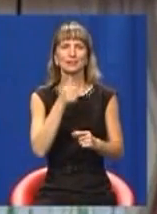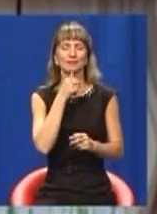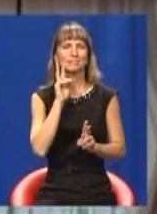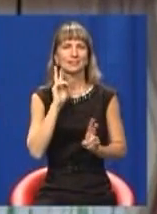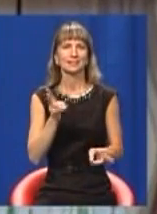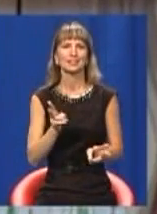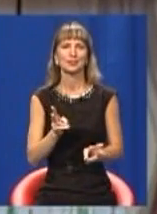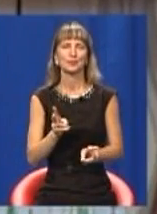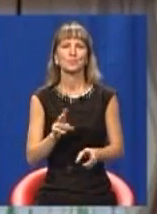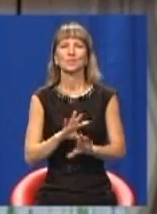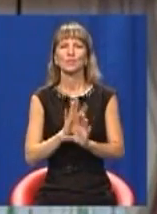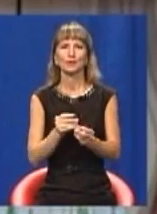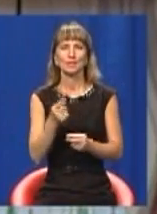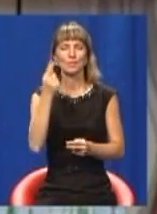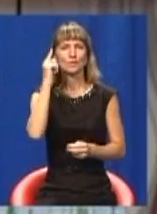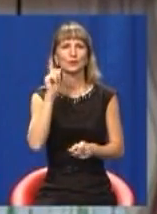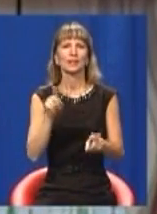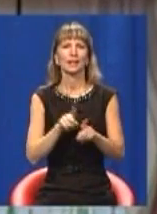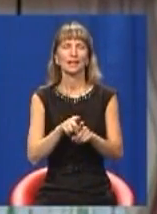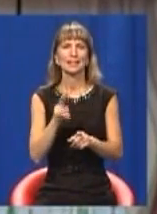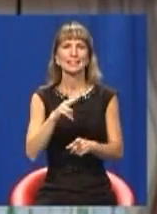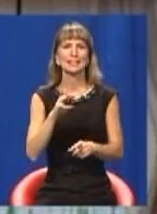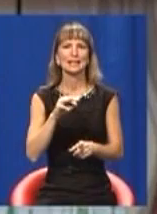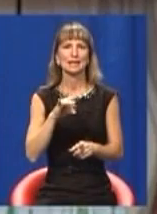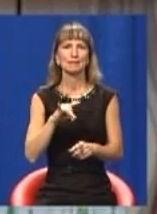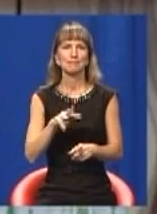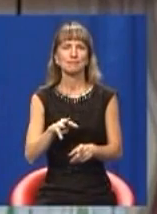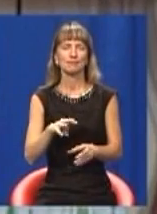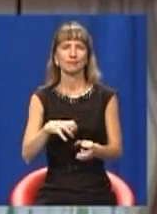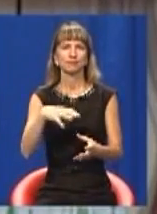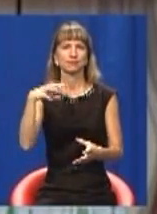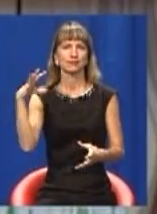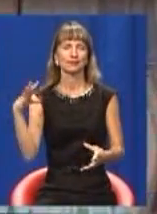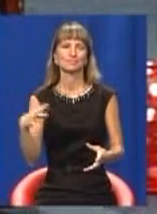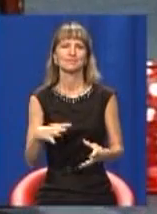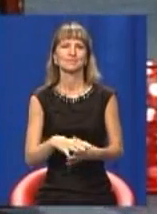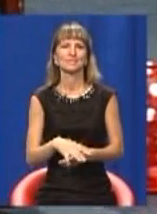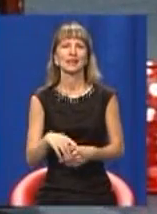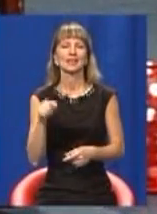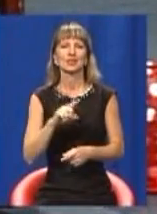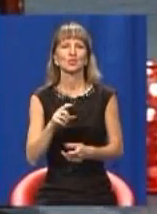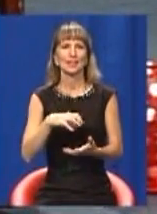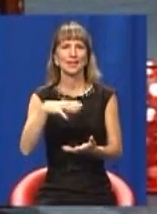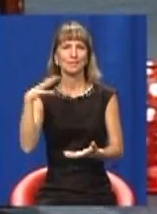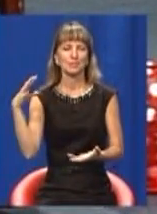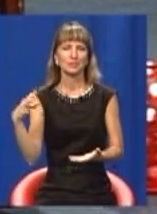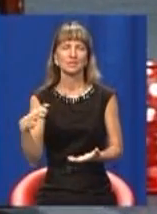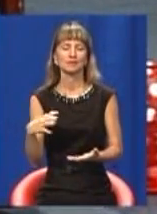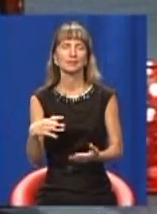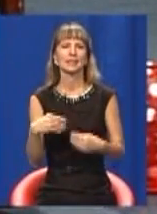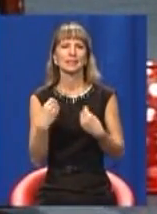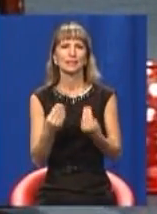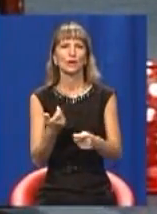Ні. Взагалі розумієш, що таке димовуха? Ну, наверное, то, що димиться. Те, що димить, да, насправді, те, що